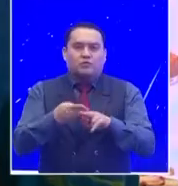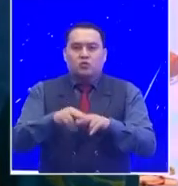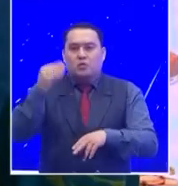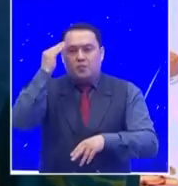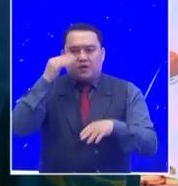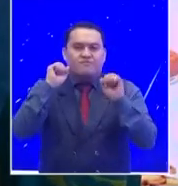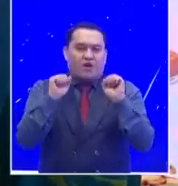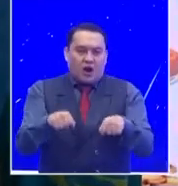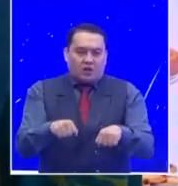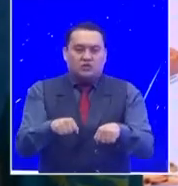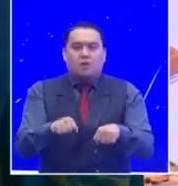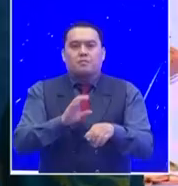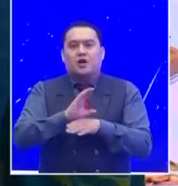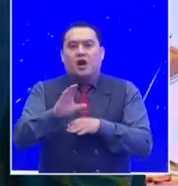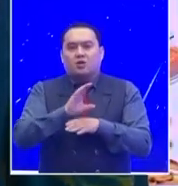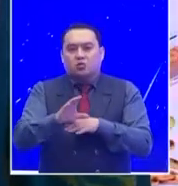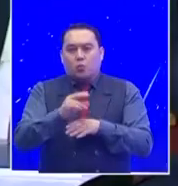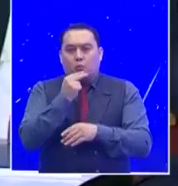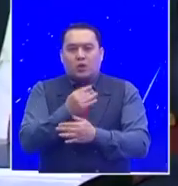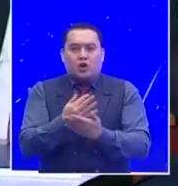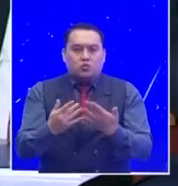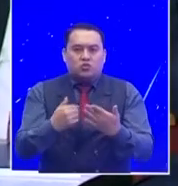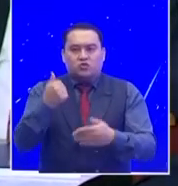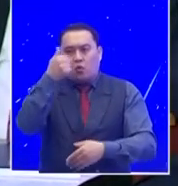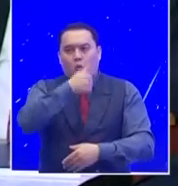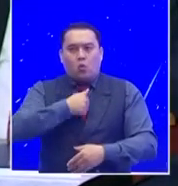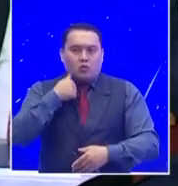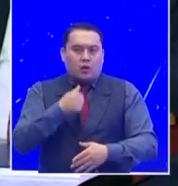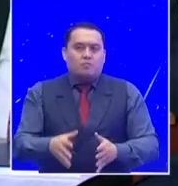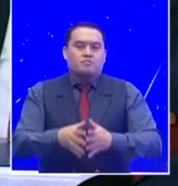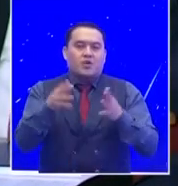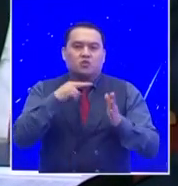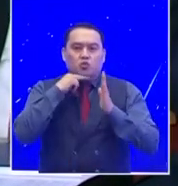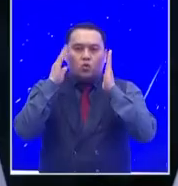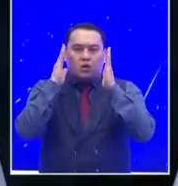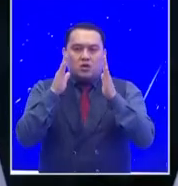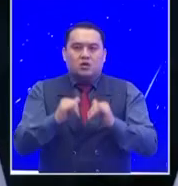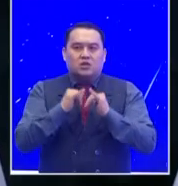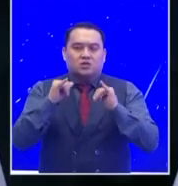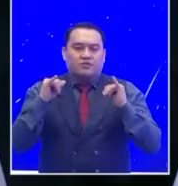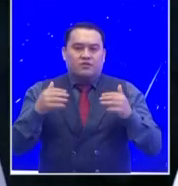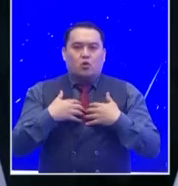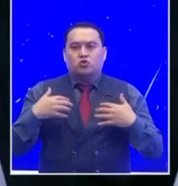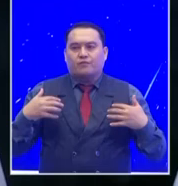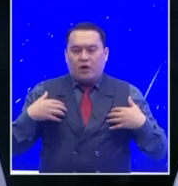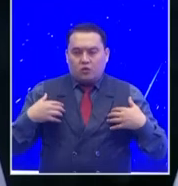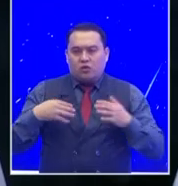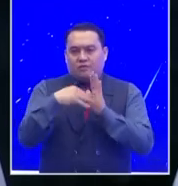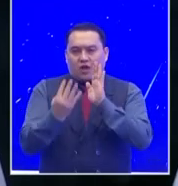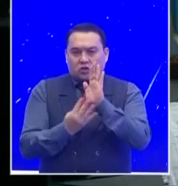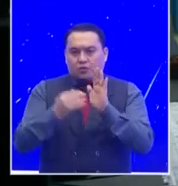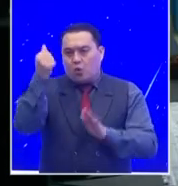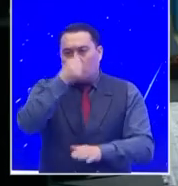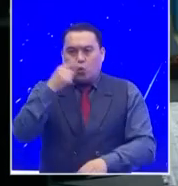даст возможность беспрерывного производства продукции в течение года. Большое внимание регион уделяет и развитию животноводства. В 2019